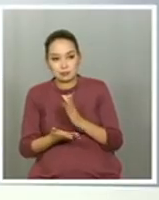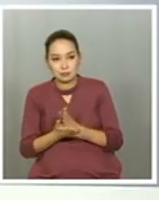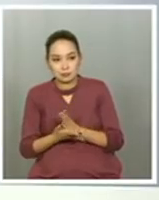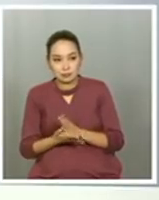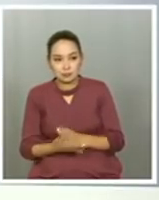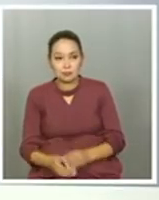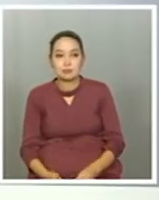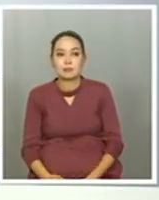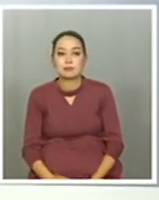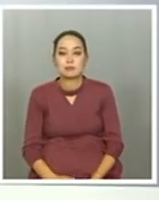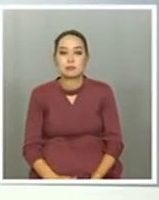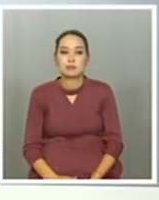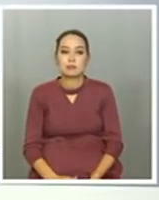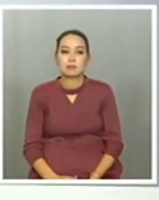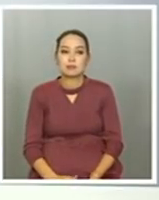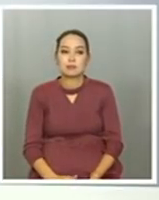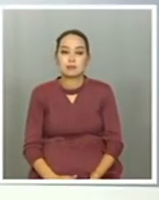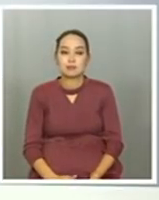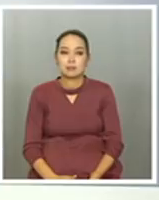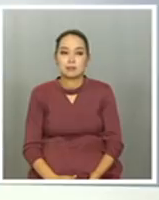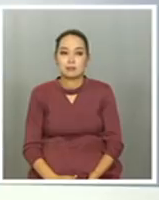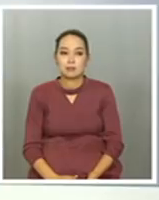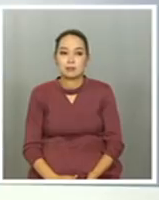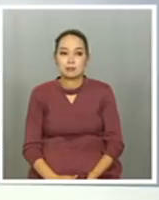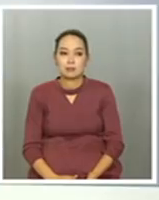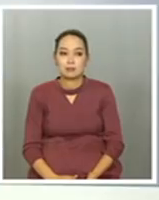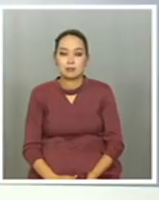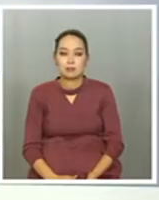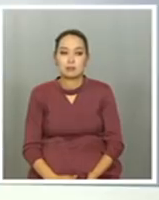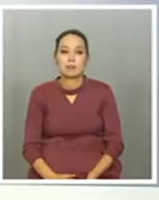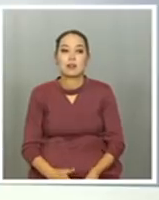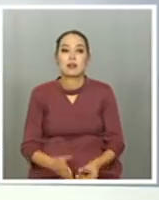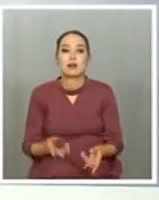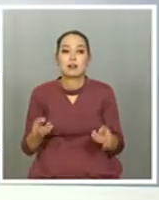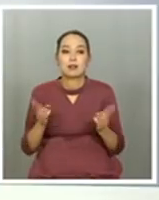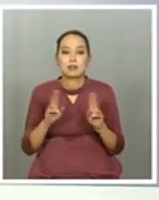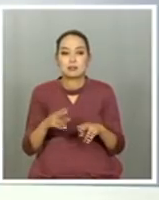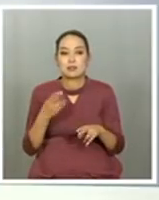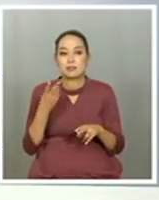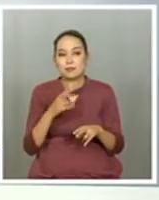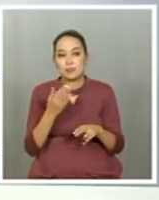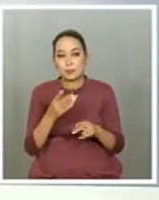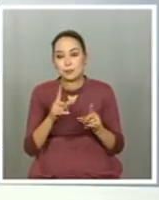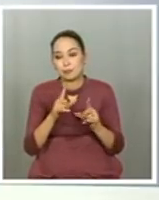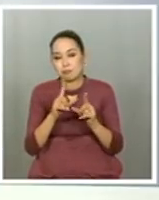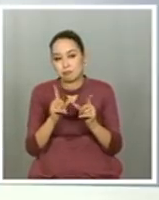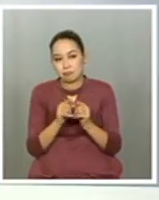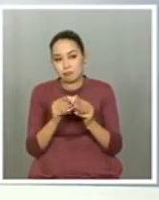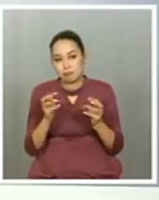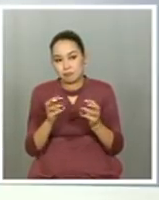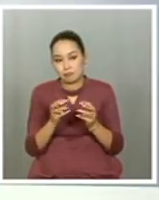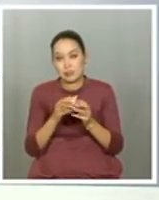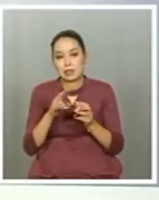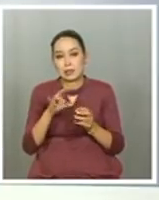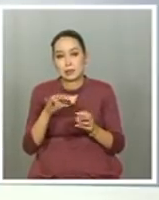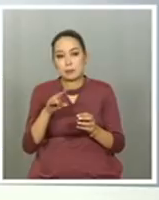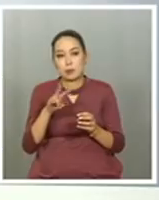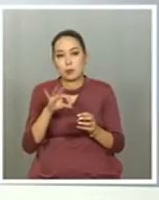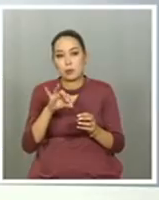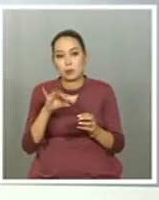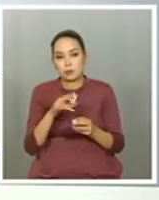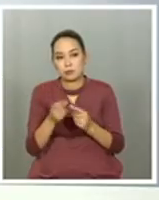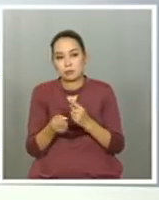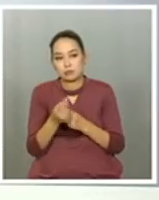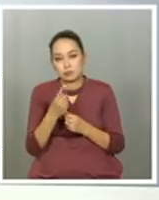Ал қалған 2 гаплоидты жасушалар бір-бірімен қосылып диплоид түзеді де,